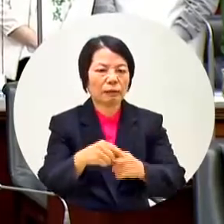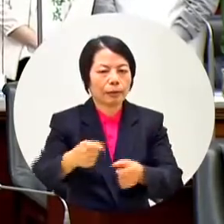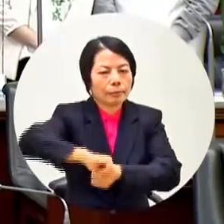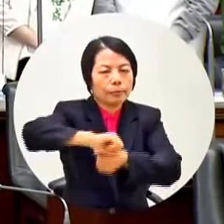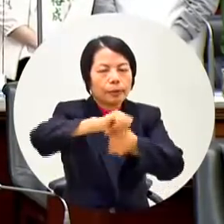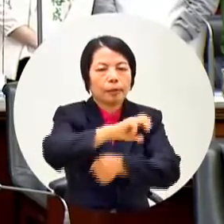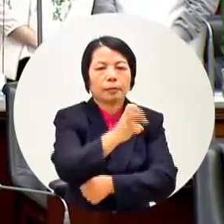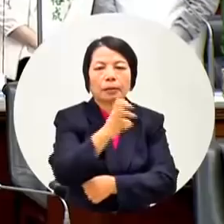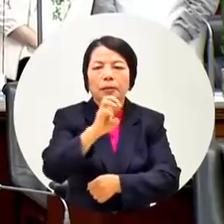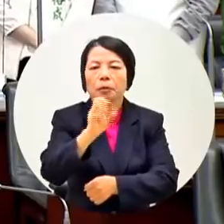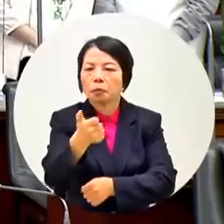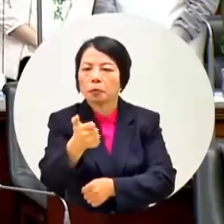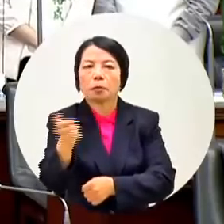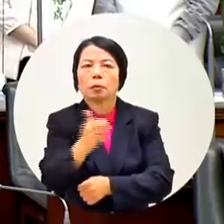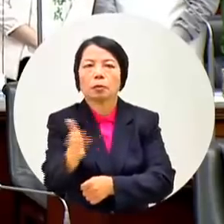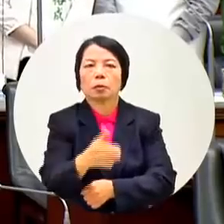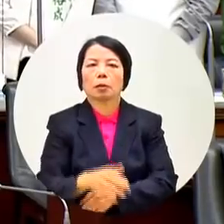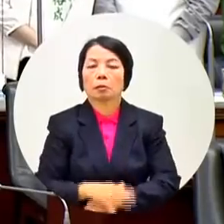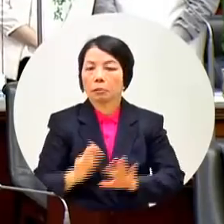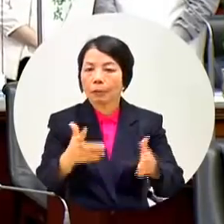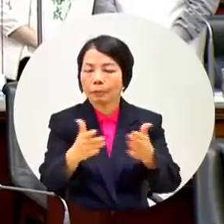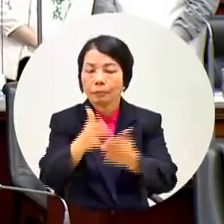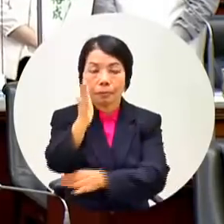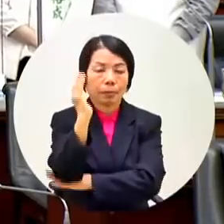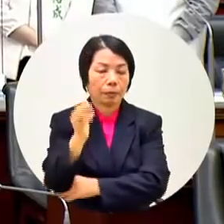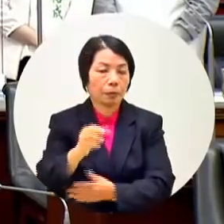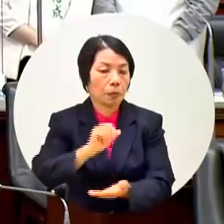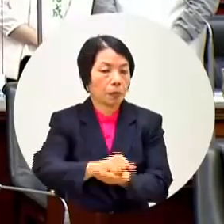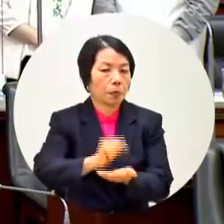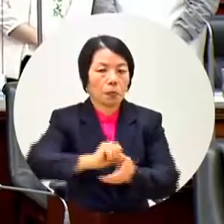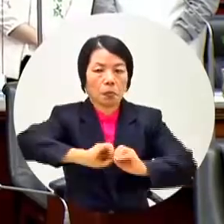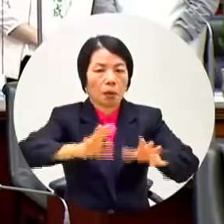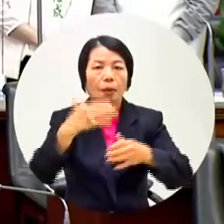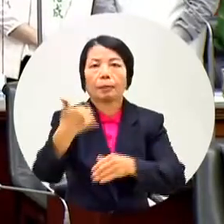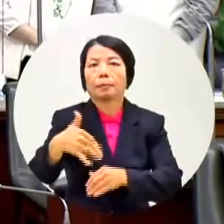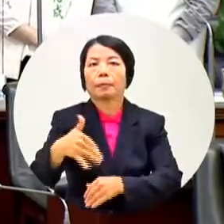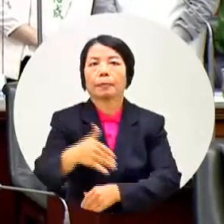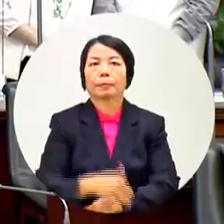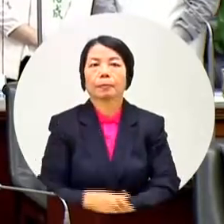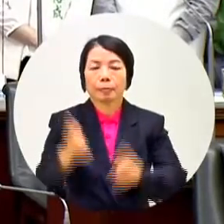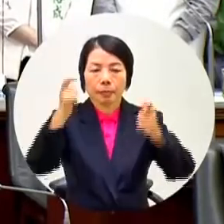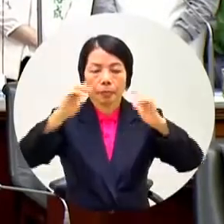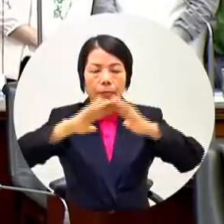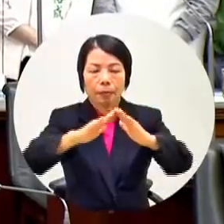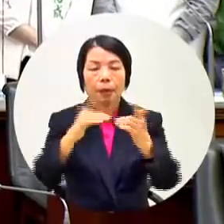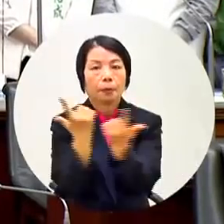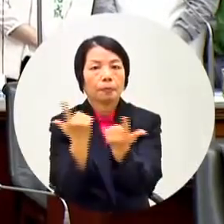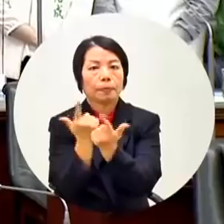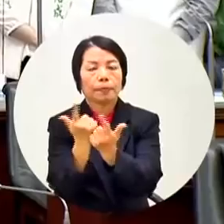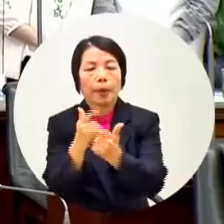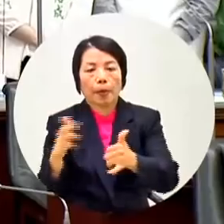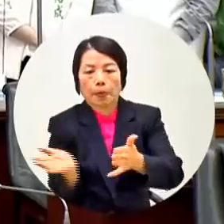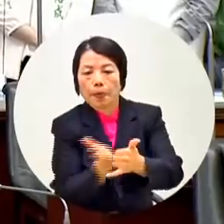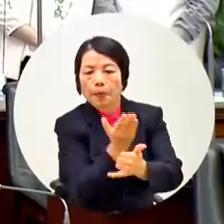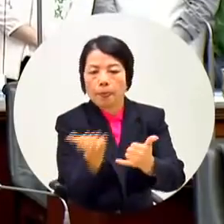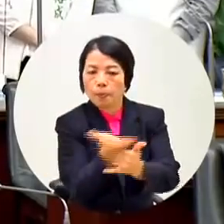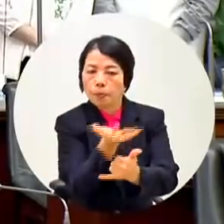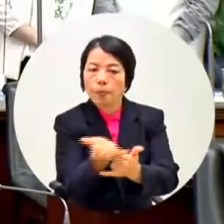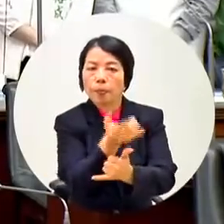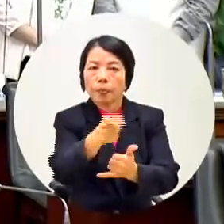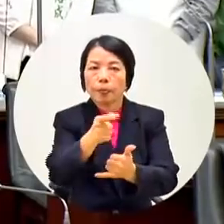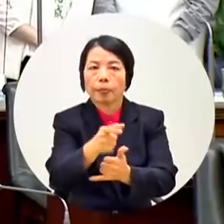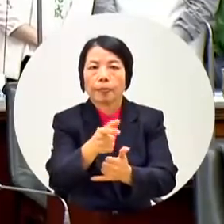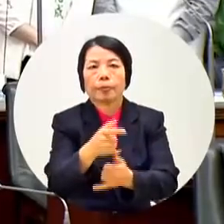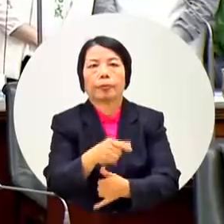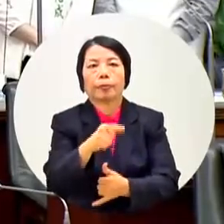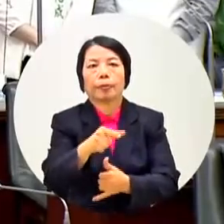来。来，请问高雄市的高雄北漂青年回来一年，明年的2月主计就报告，回来10万人，你讲做